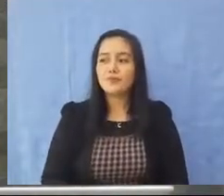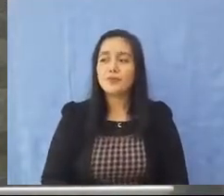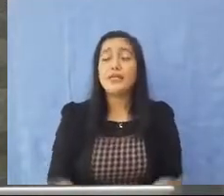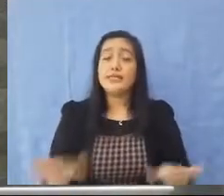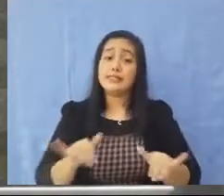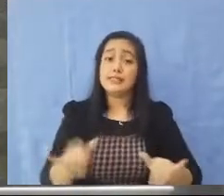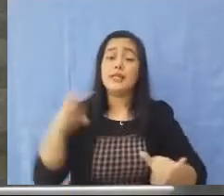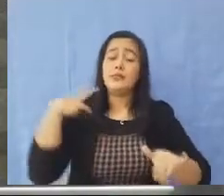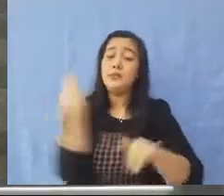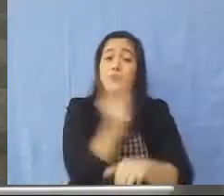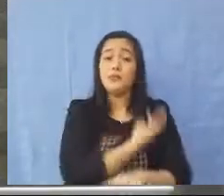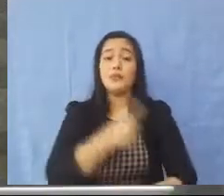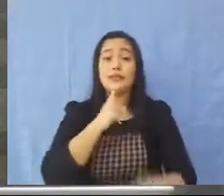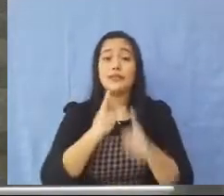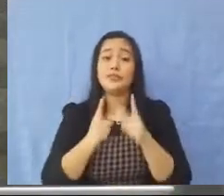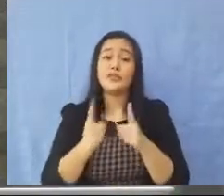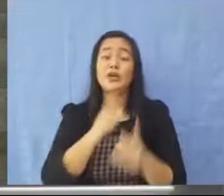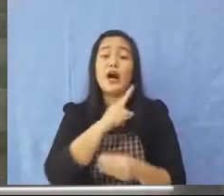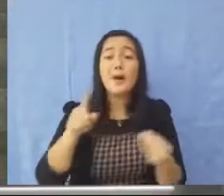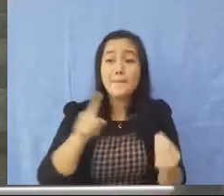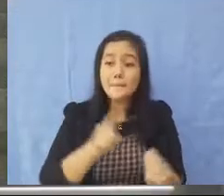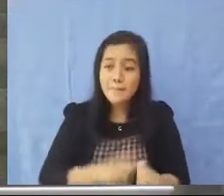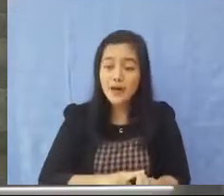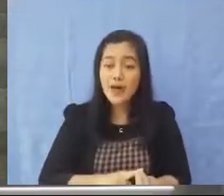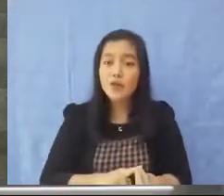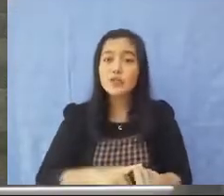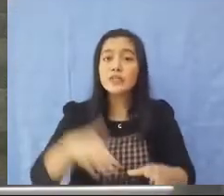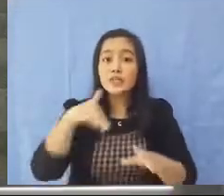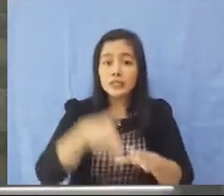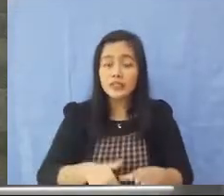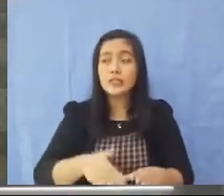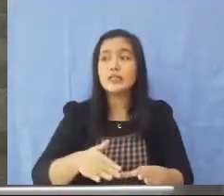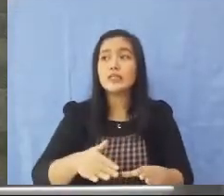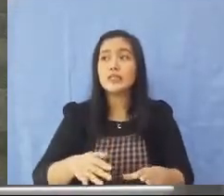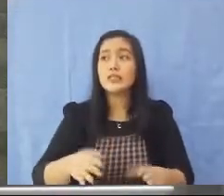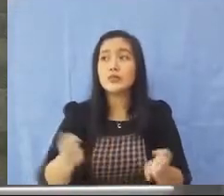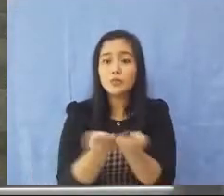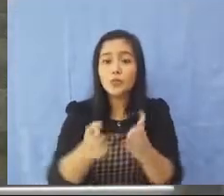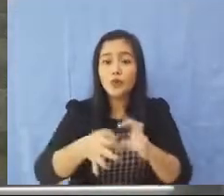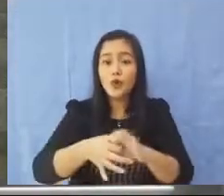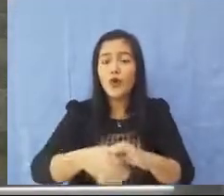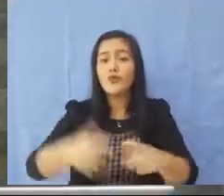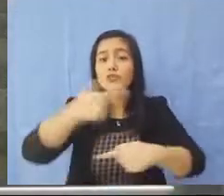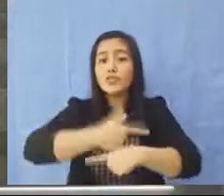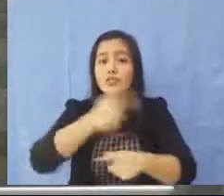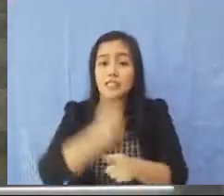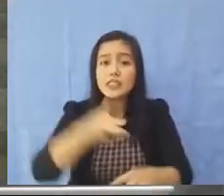po natin na dito rin po sa Genesis, sa foundational chapters,